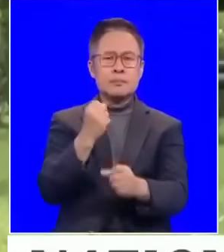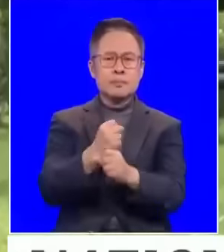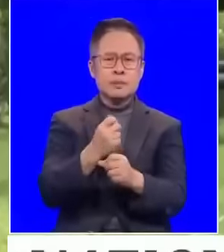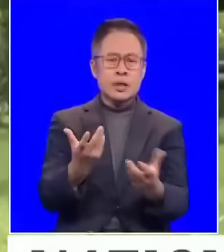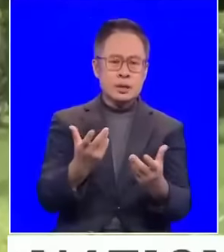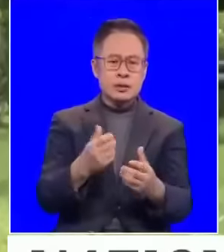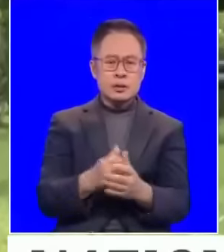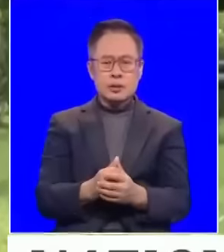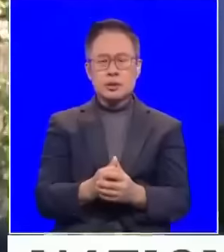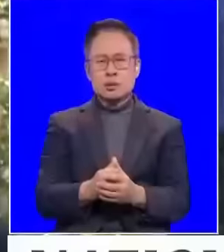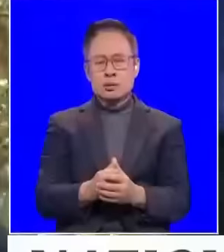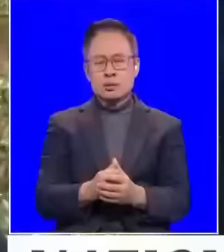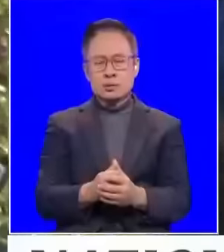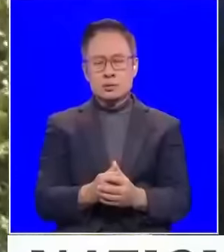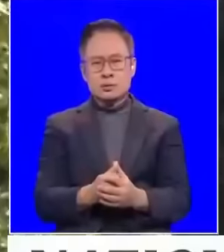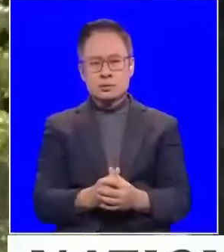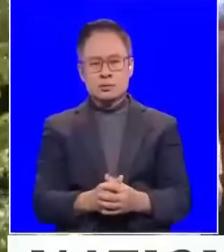พียงแค่แนวคิดค่ะ